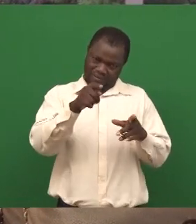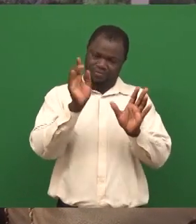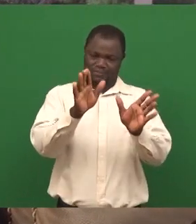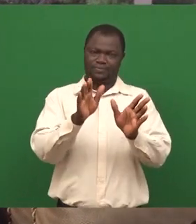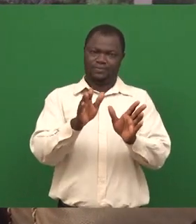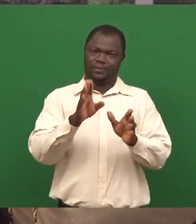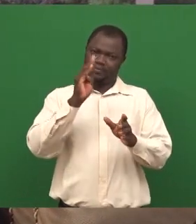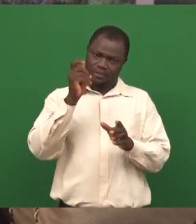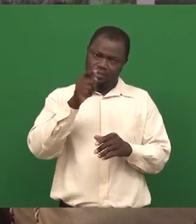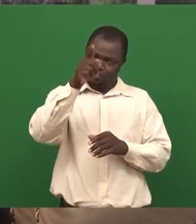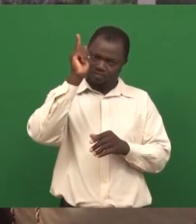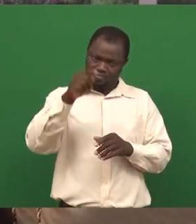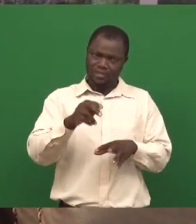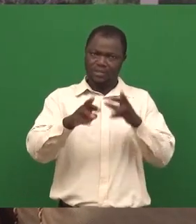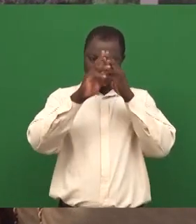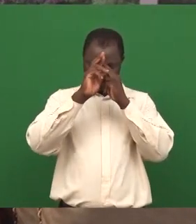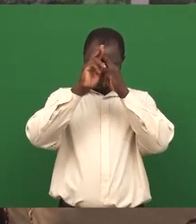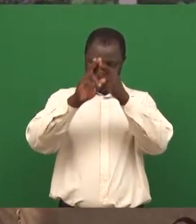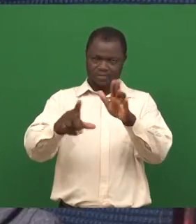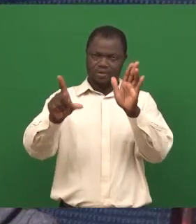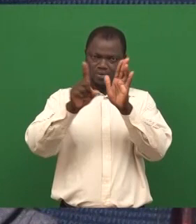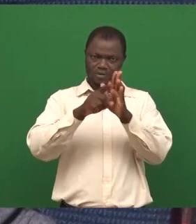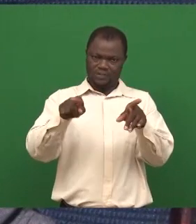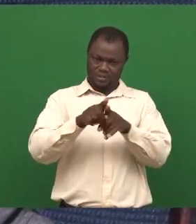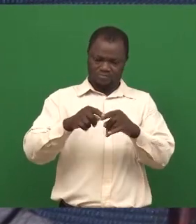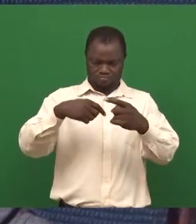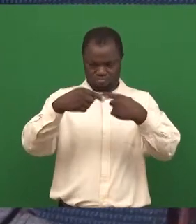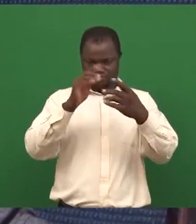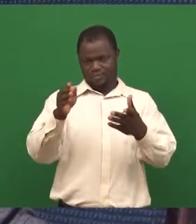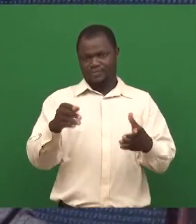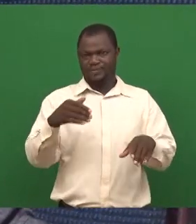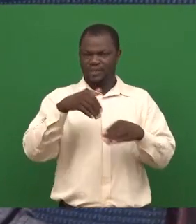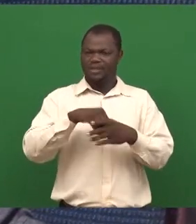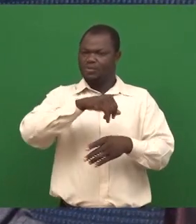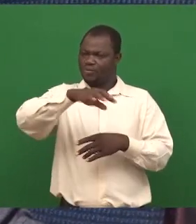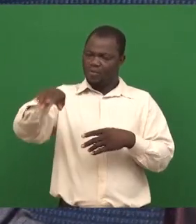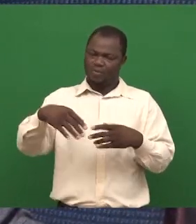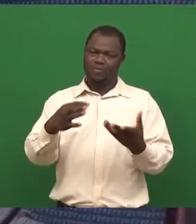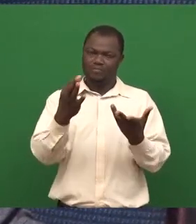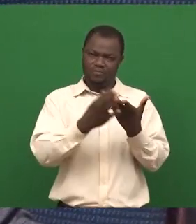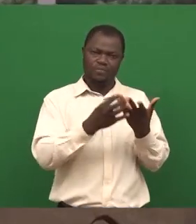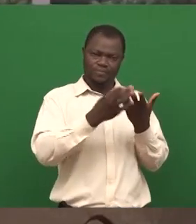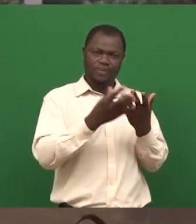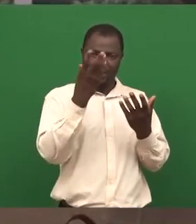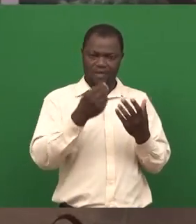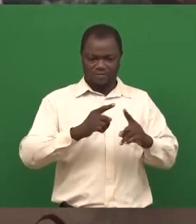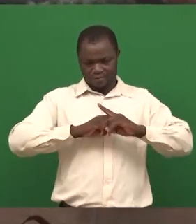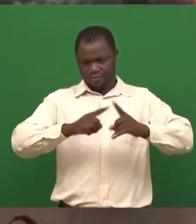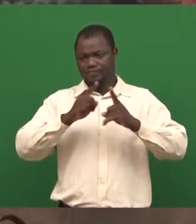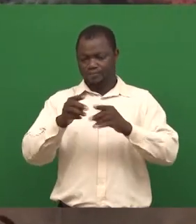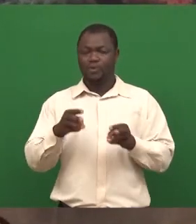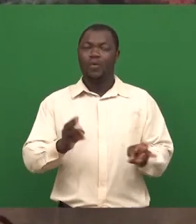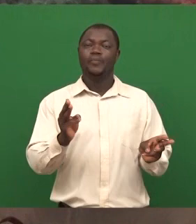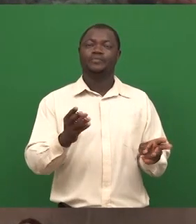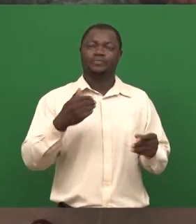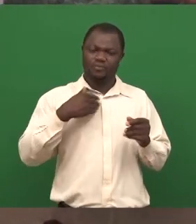ndekwenyu, asi tererai mitemo sekufamba kwa. Wanano newanano yakasiyana. Tikararama tiri